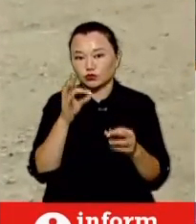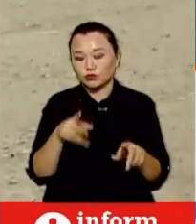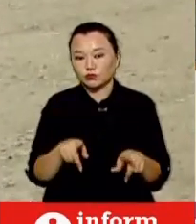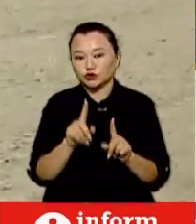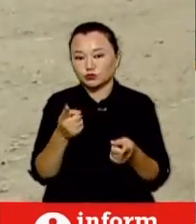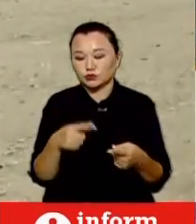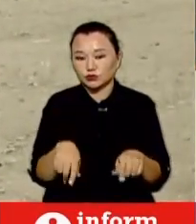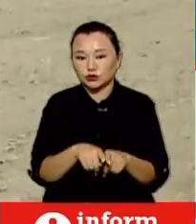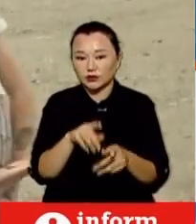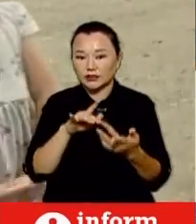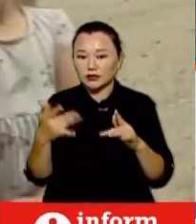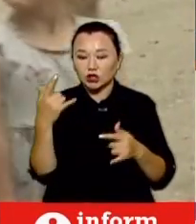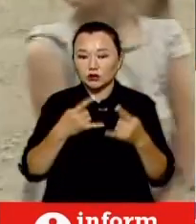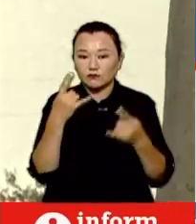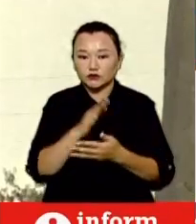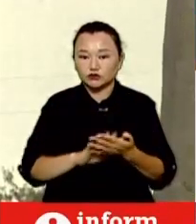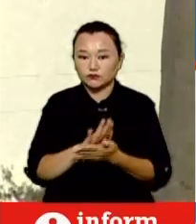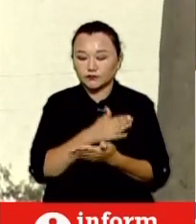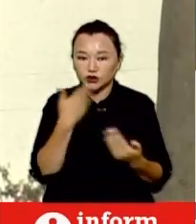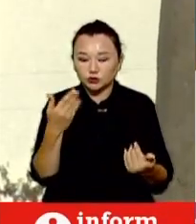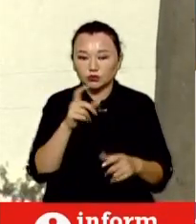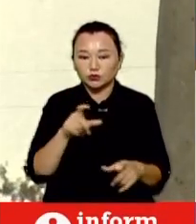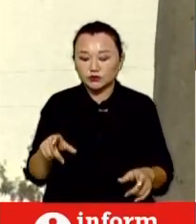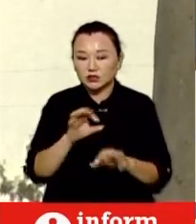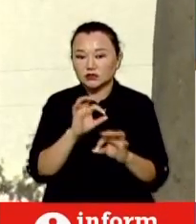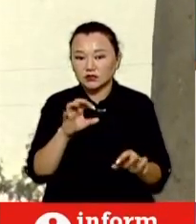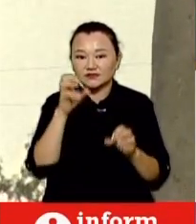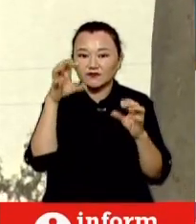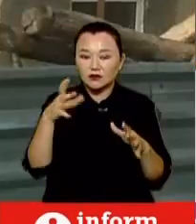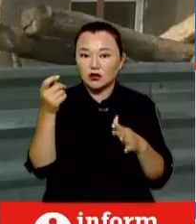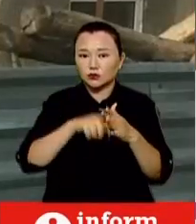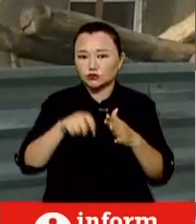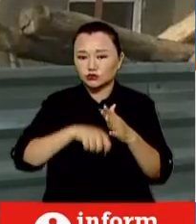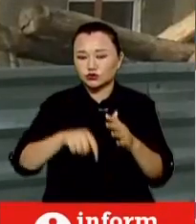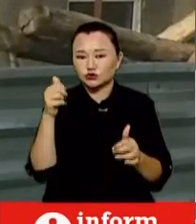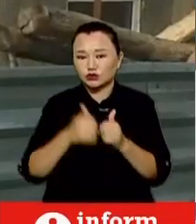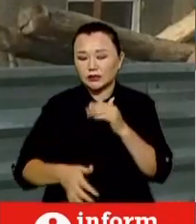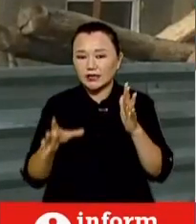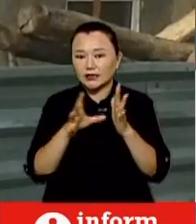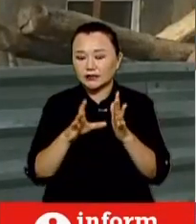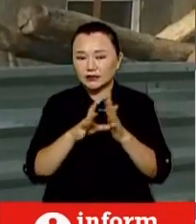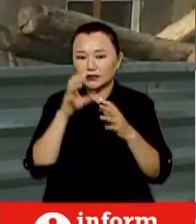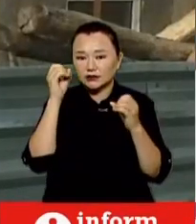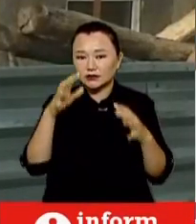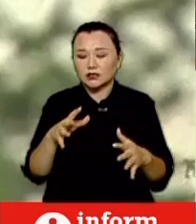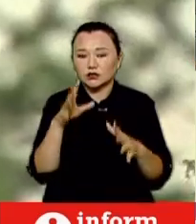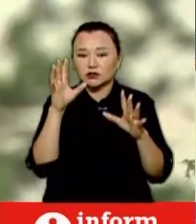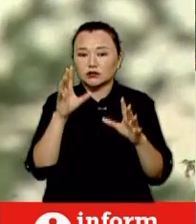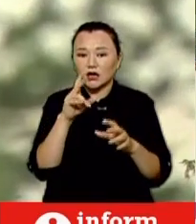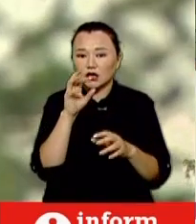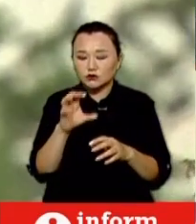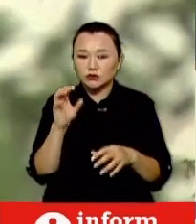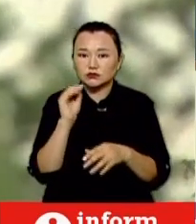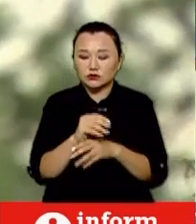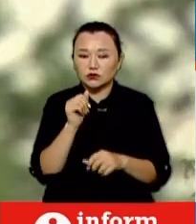так? Нету ни интернета, ни телевидения, ничего. Люди сетуют, что и свет отключают часто. От электроэнергии запитанные насосы, поэтому вслед за